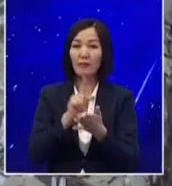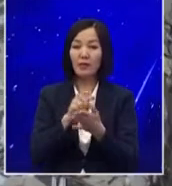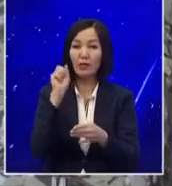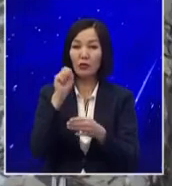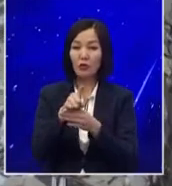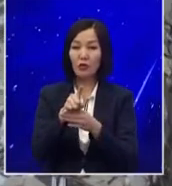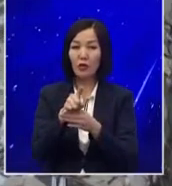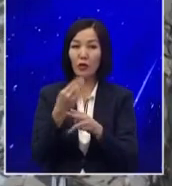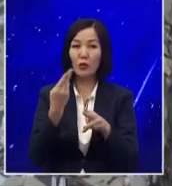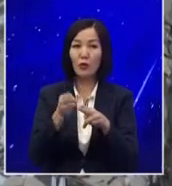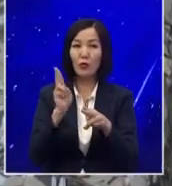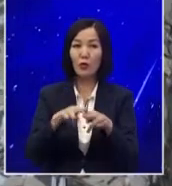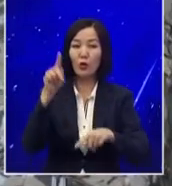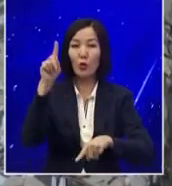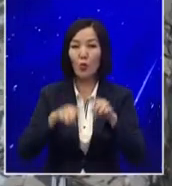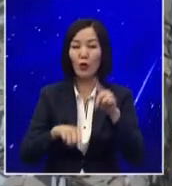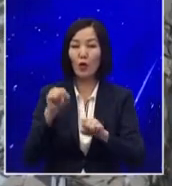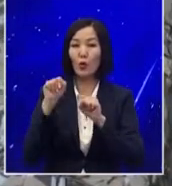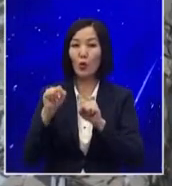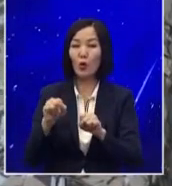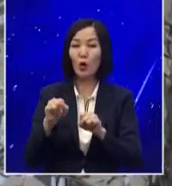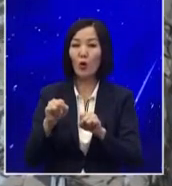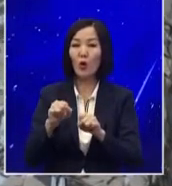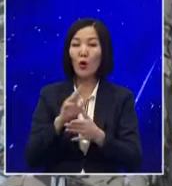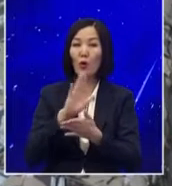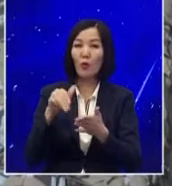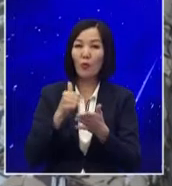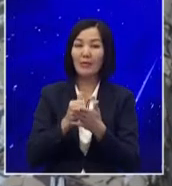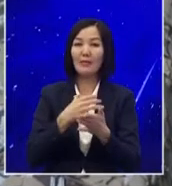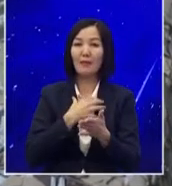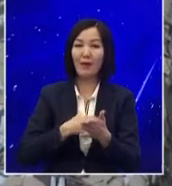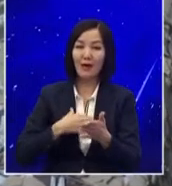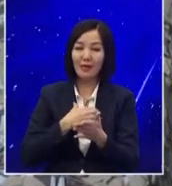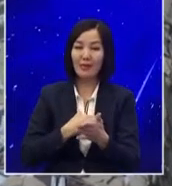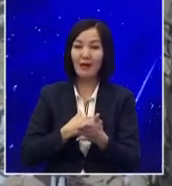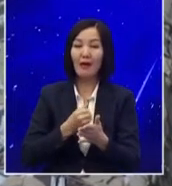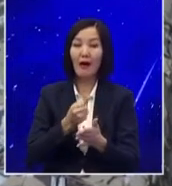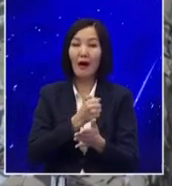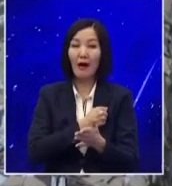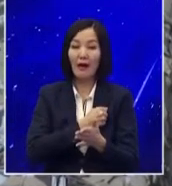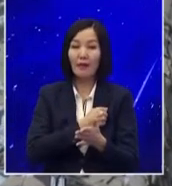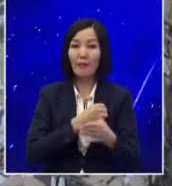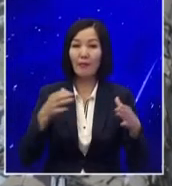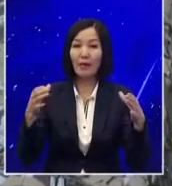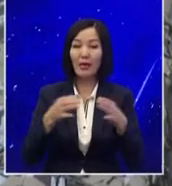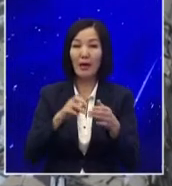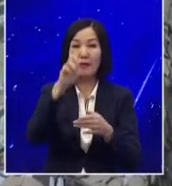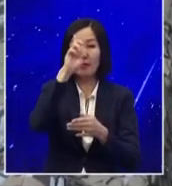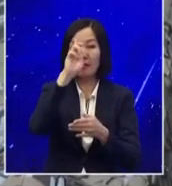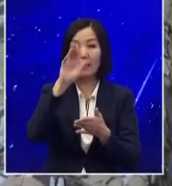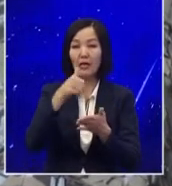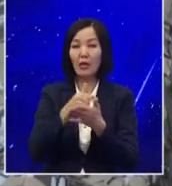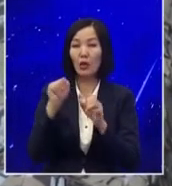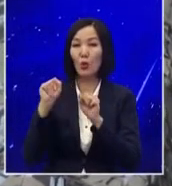Өйткені отан қорғаудан артық міндет жоқ. Армия мемлекеттің берік